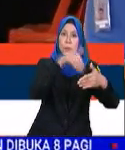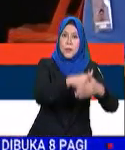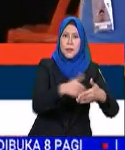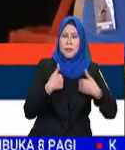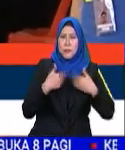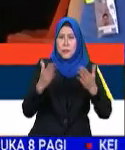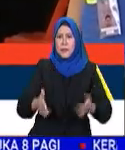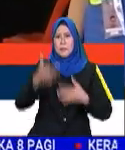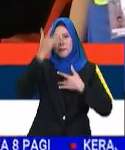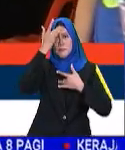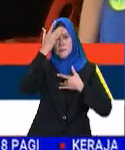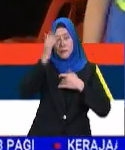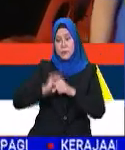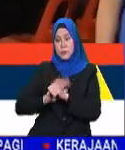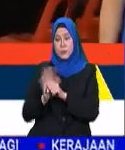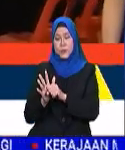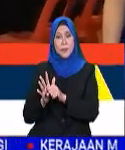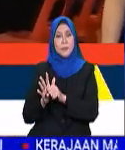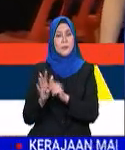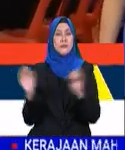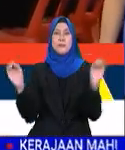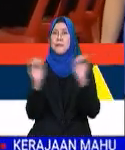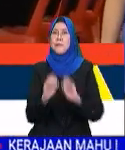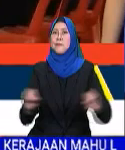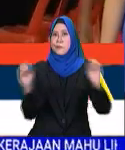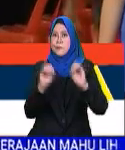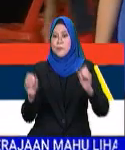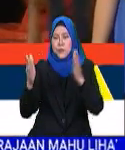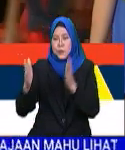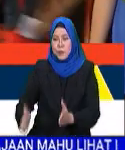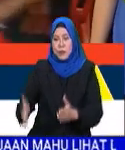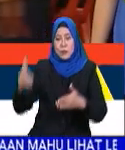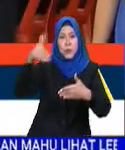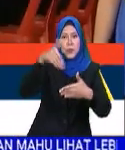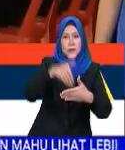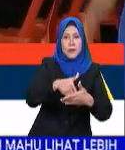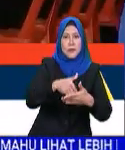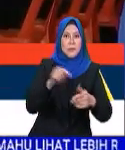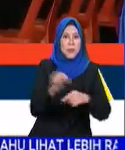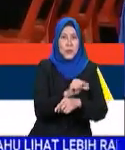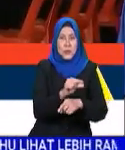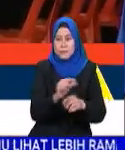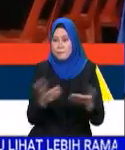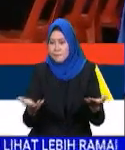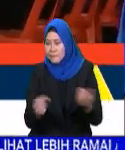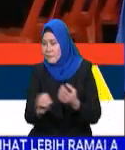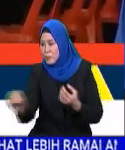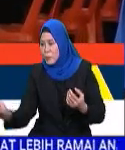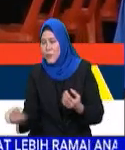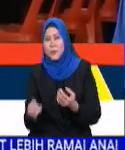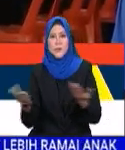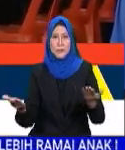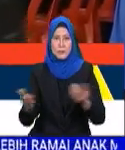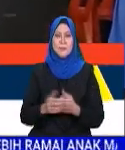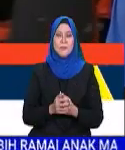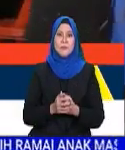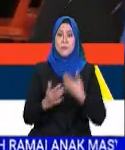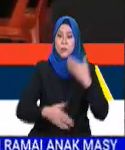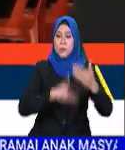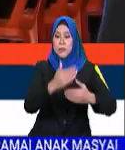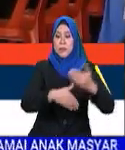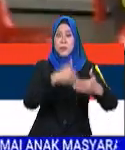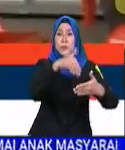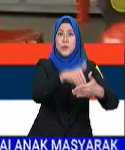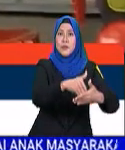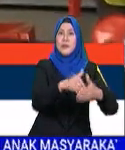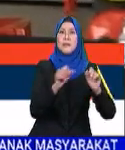gejala COVID-19 pula, setakat ini tiada pengundi di sini yang menggunakannya. Jadi, dan proses mengundi sepanjang hari ini